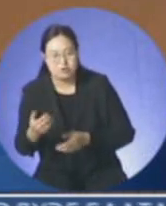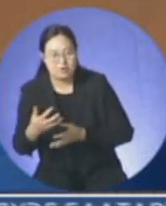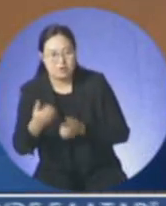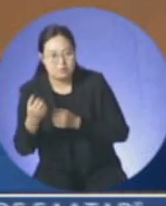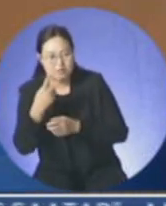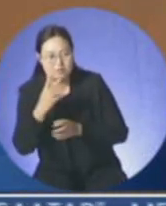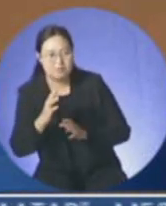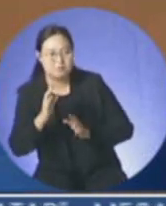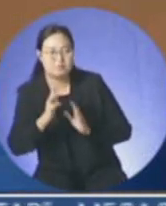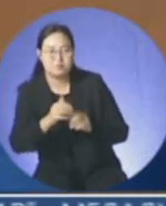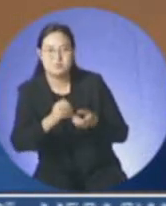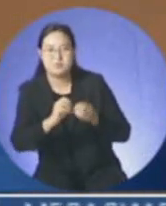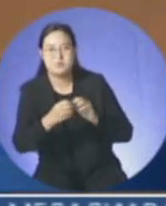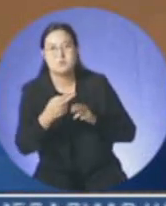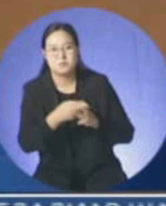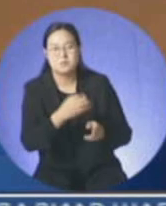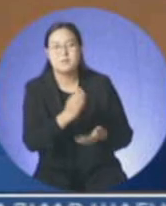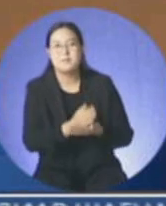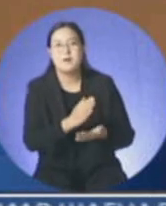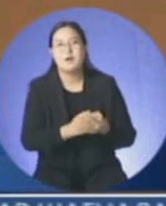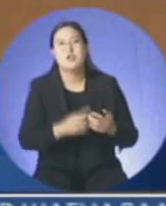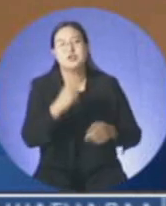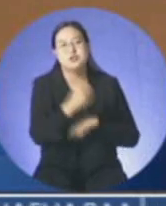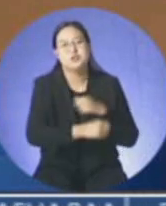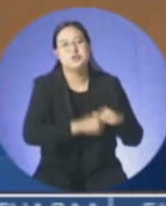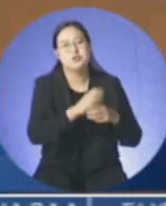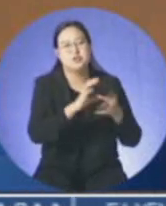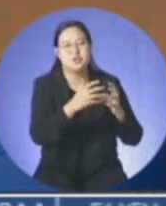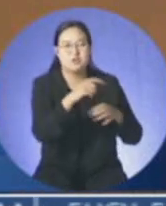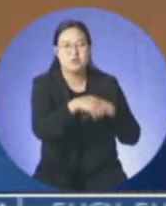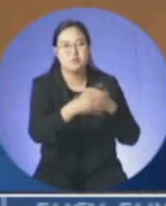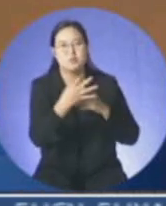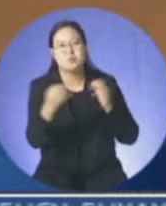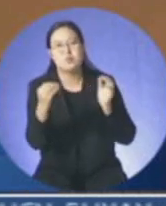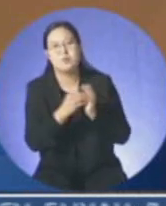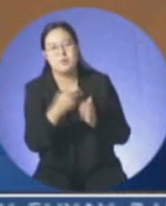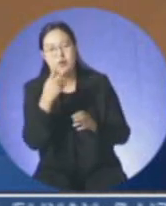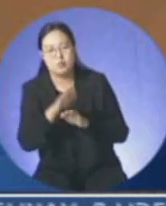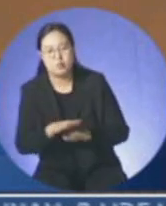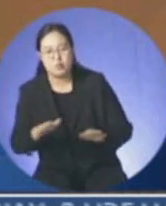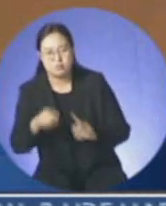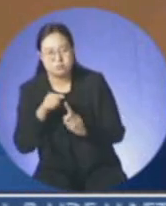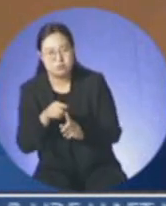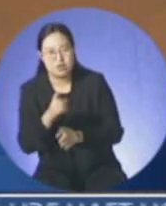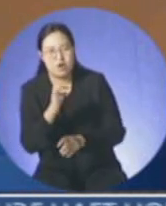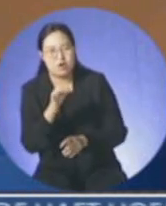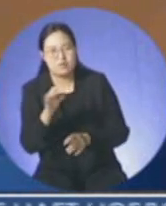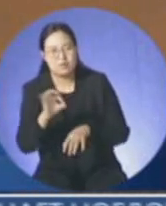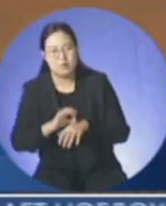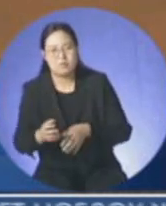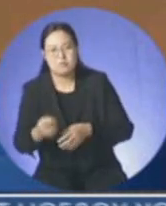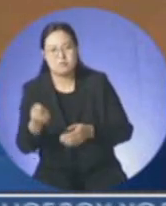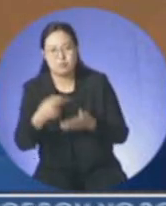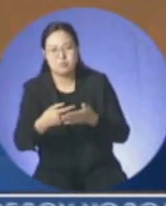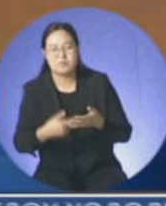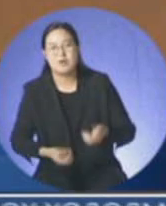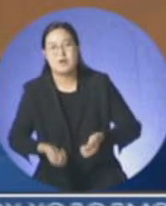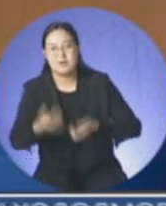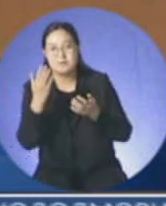байна. Дэлхийн нийтлээ бол жилдээ 400 мянган гаруй шинэ тохиол хүүхдийн хавтар тавтан тохиол бүртгэгдэж байгаа гэсэн номтой